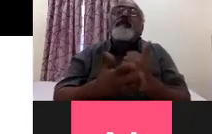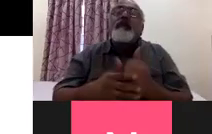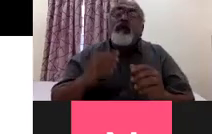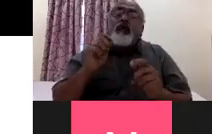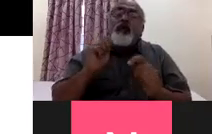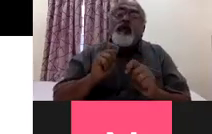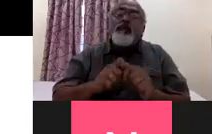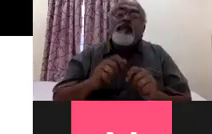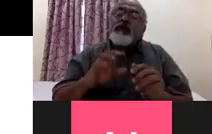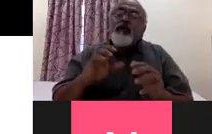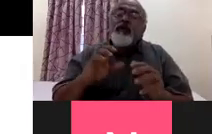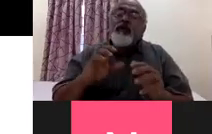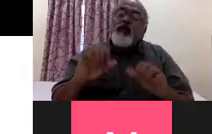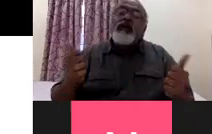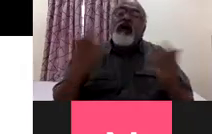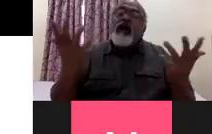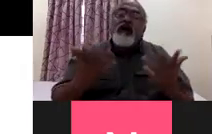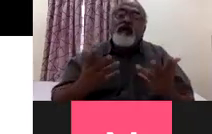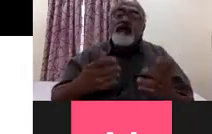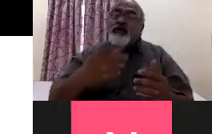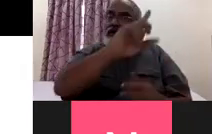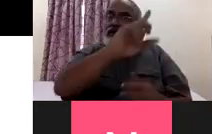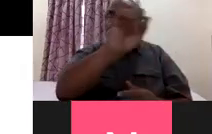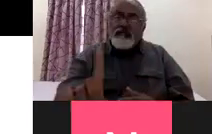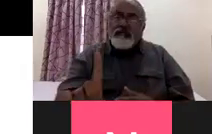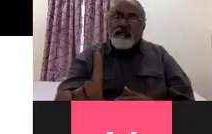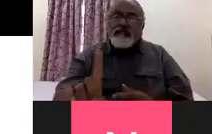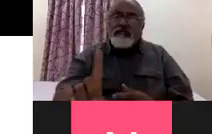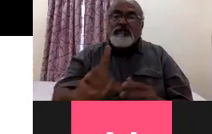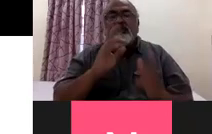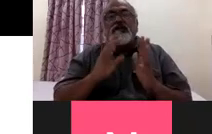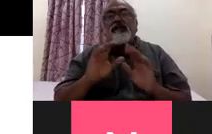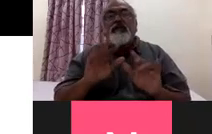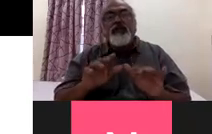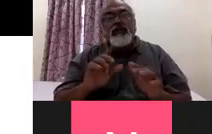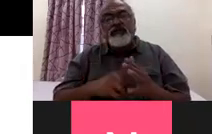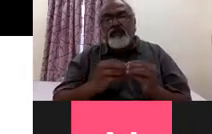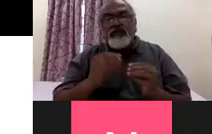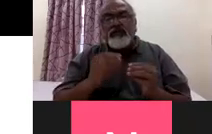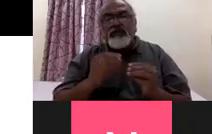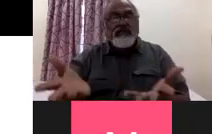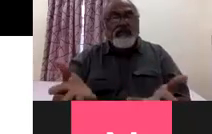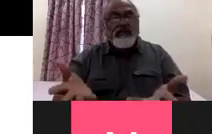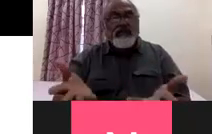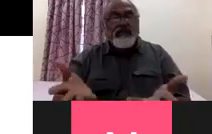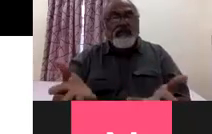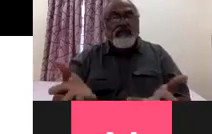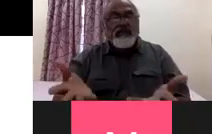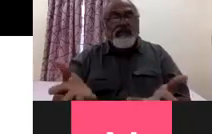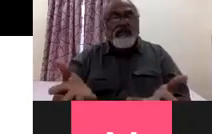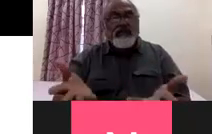परफॉर्म दिस टास्क. अगर सामने वाला पर्सन आपके पास जैसे कंप्यूटर का टास्क है सर और वो ये जाने पे भी कंप्यूटर का टास्क है आ रहे